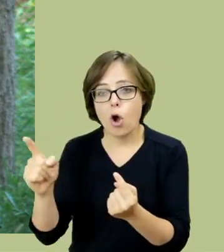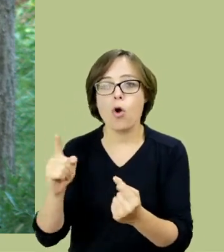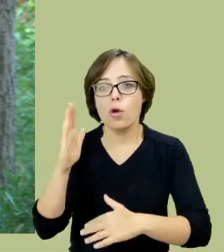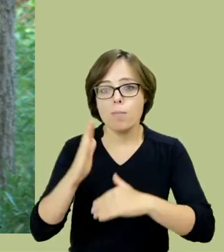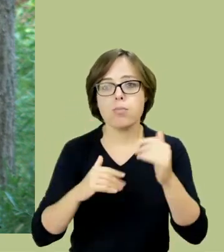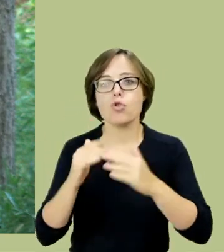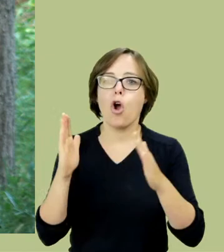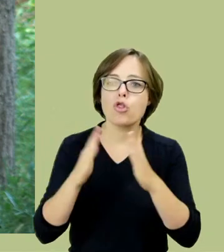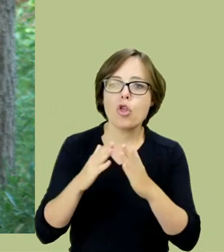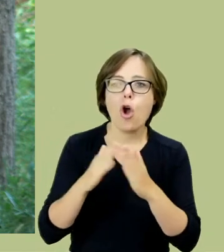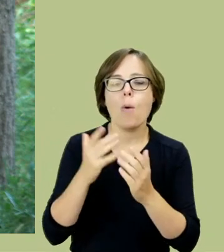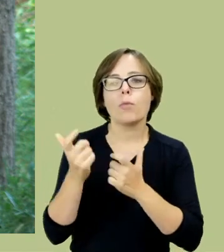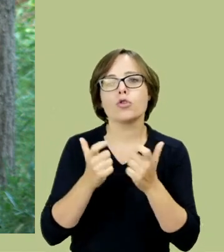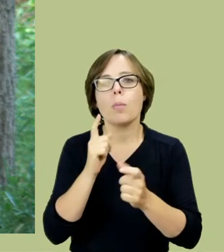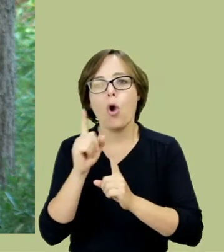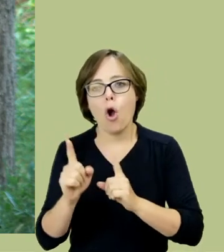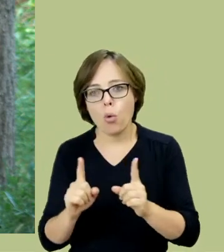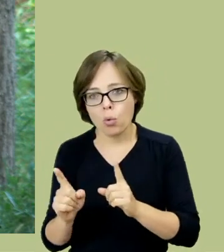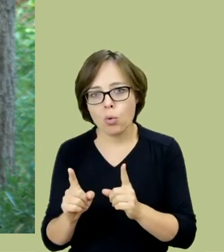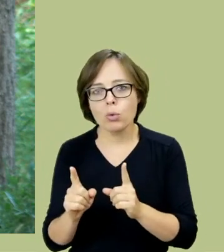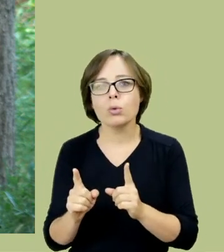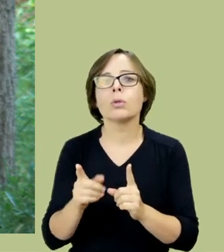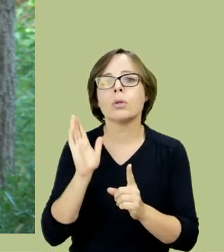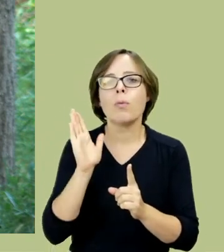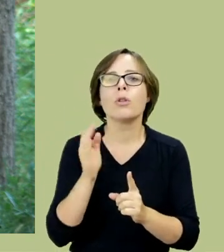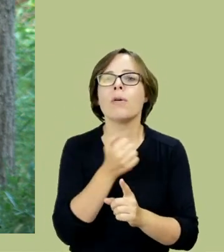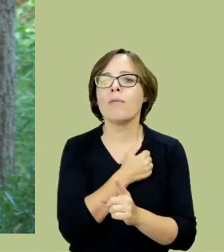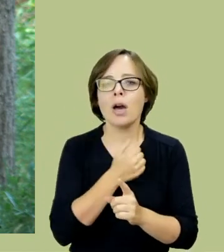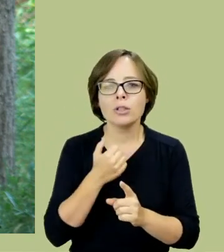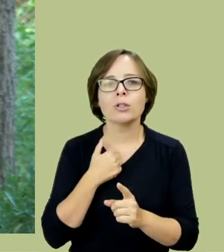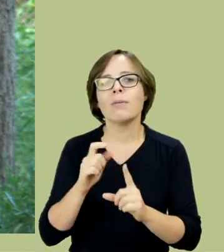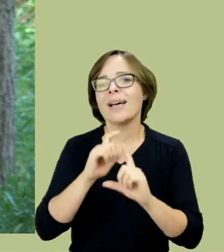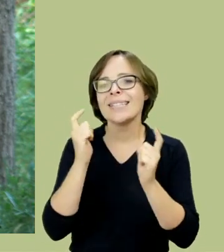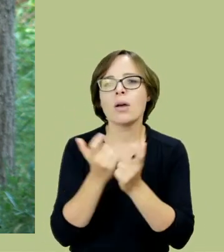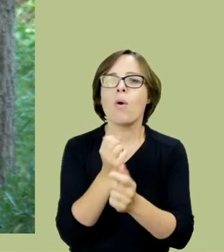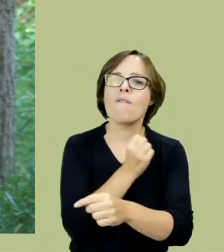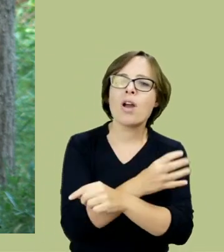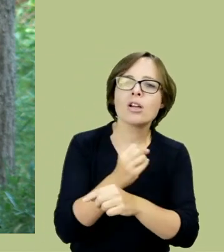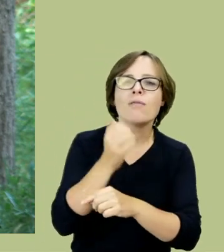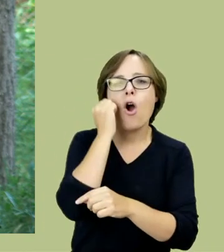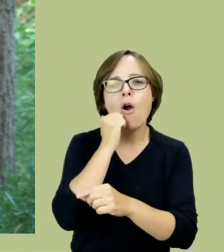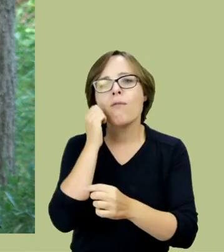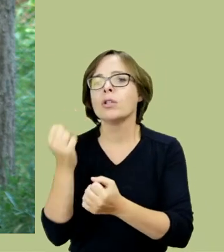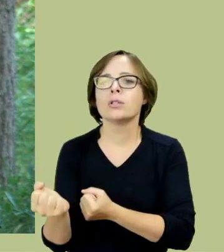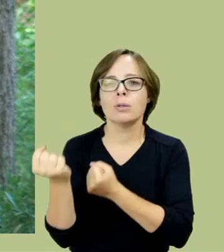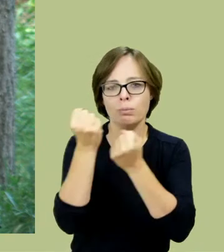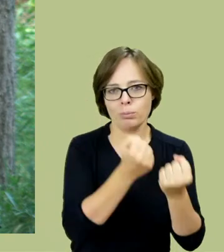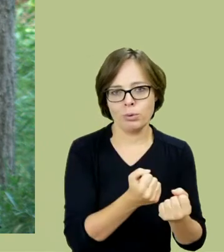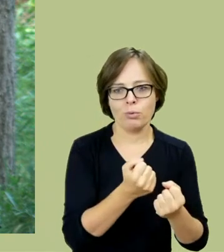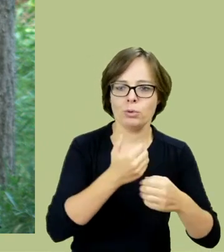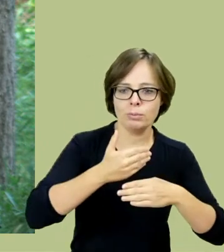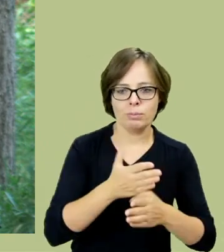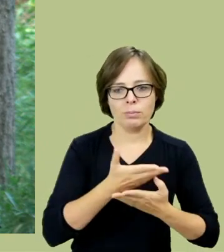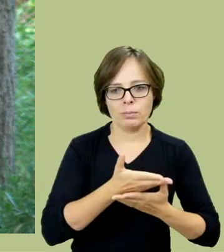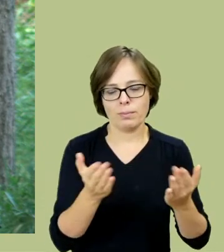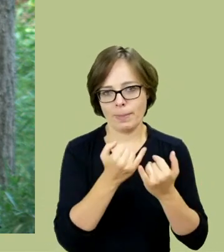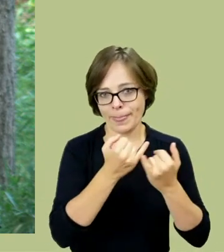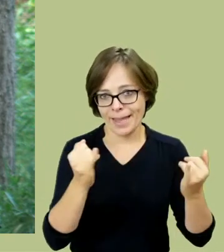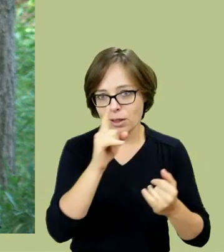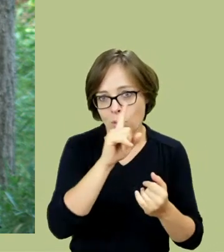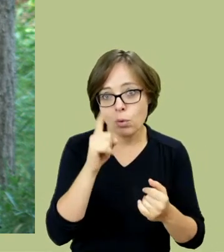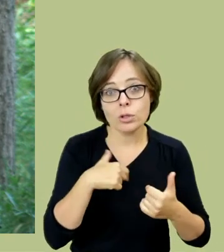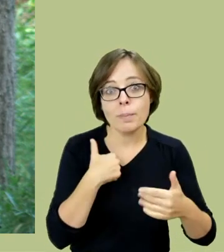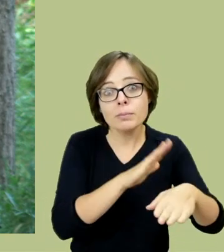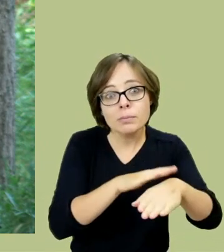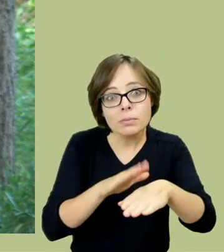domek, zrobił ogród, przywiózł do Warszawy całą furę warzyw i owoców, żeby podzielić się z innymi, żeby innych zachęcić